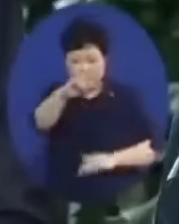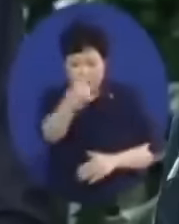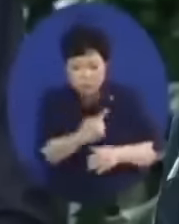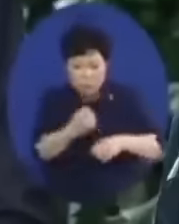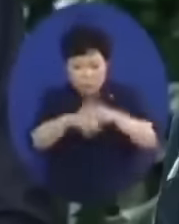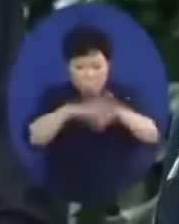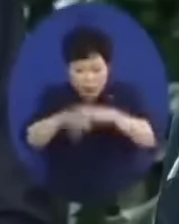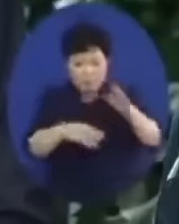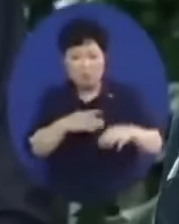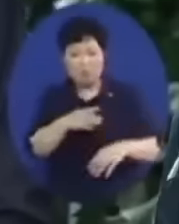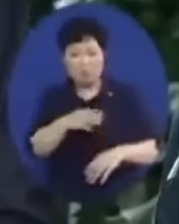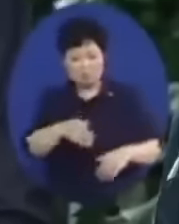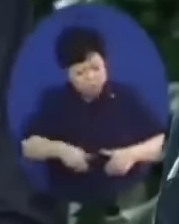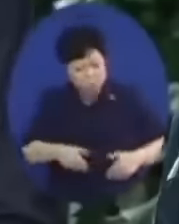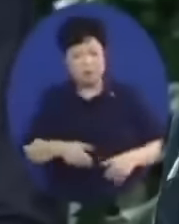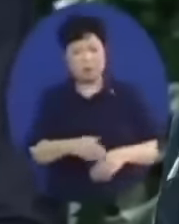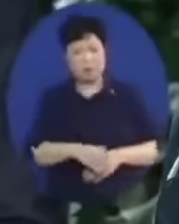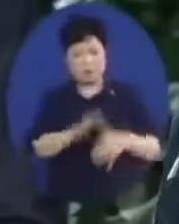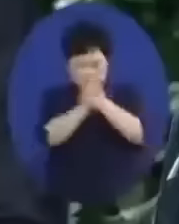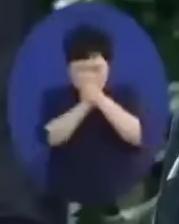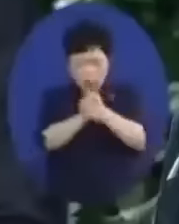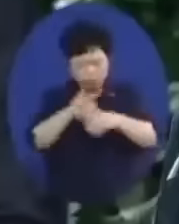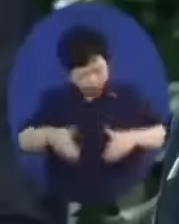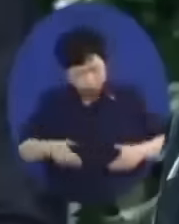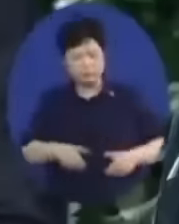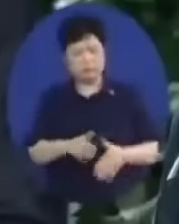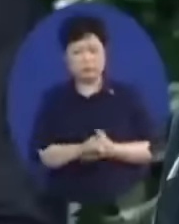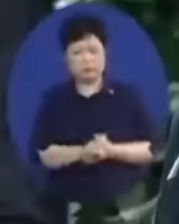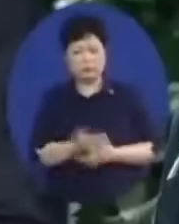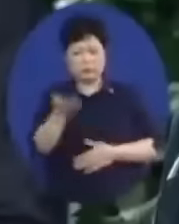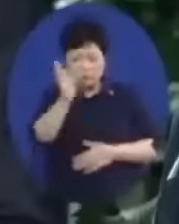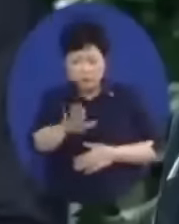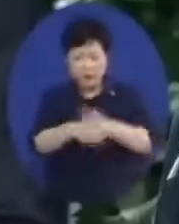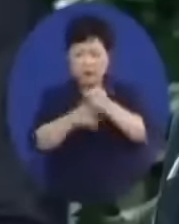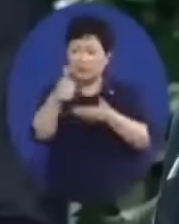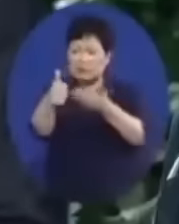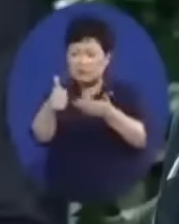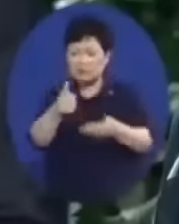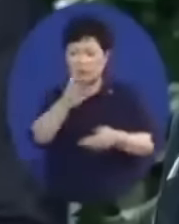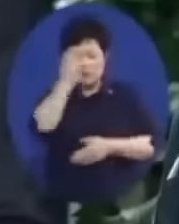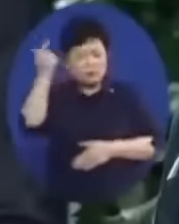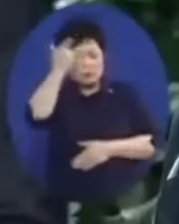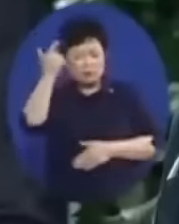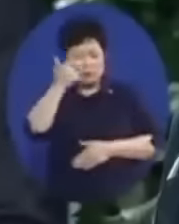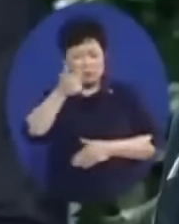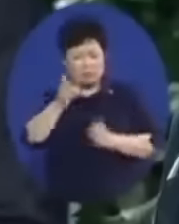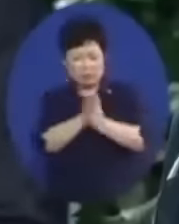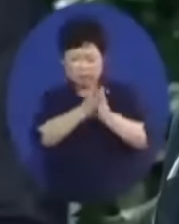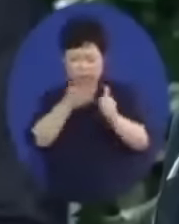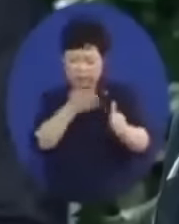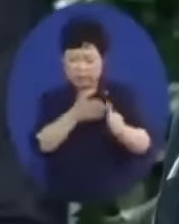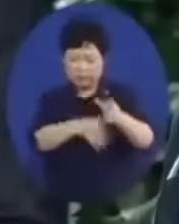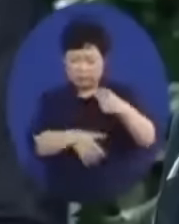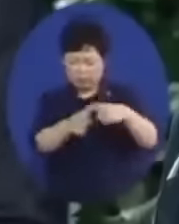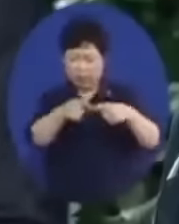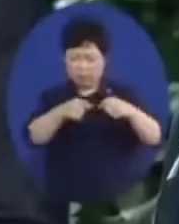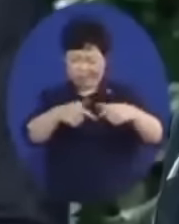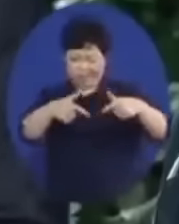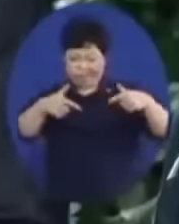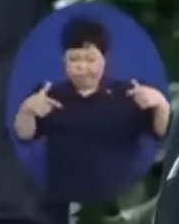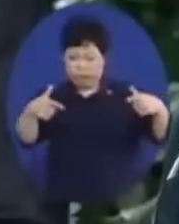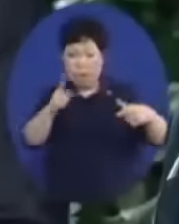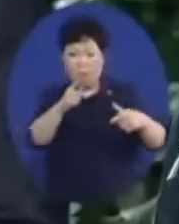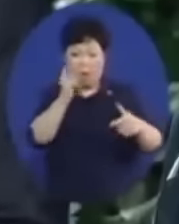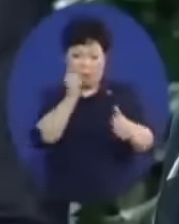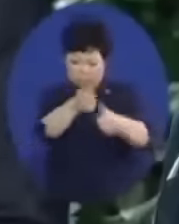또 회개를 해야 돼요. 기도해야 돼요. 그러면 하나님 성령의 역사에서 점점 이기게